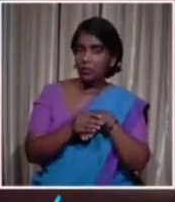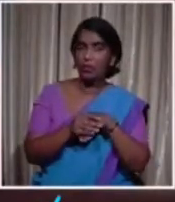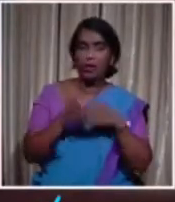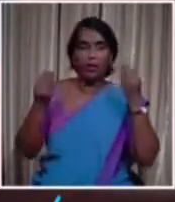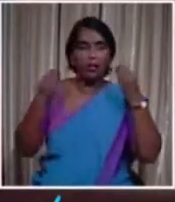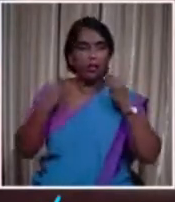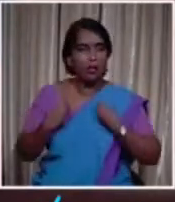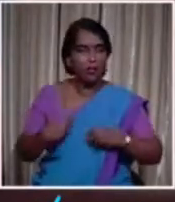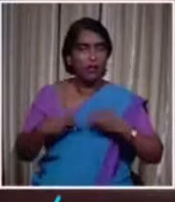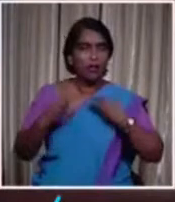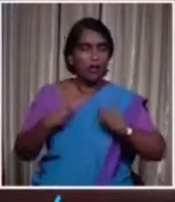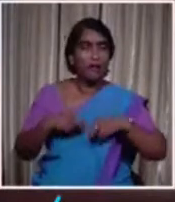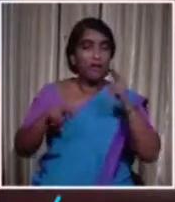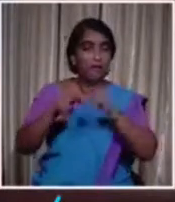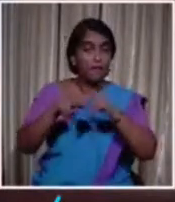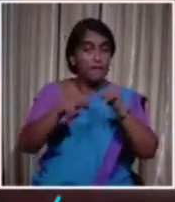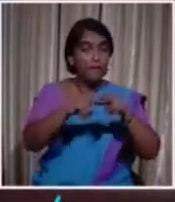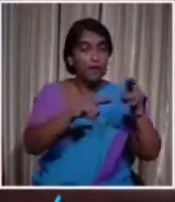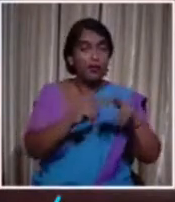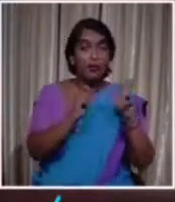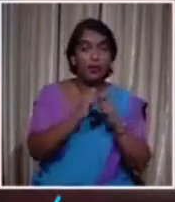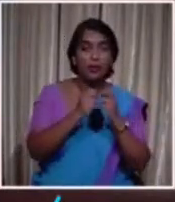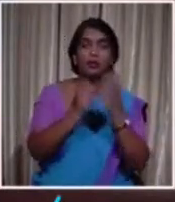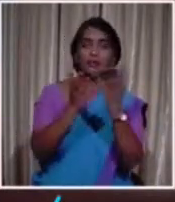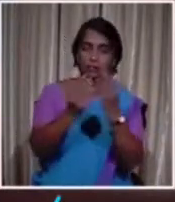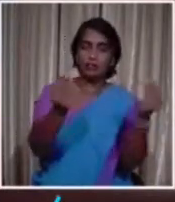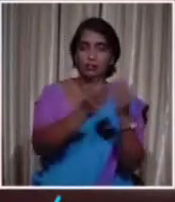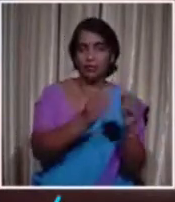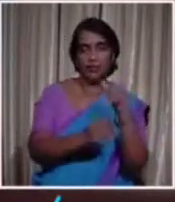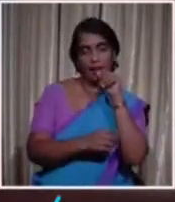पराजित मित्रे अर्बुद विसन कटित कलो अत